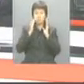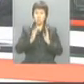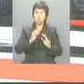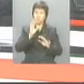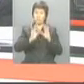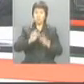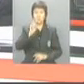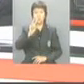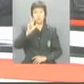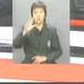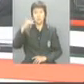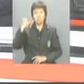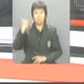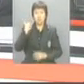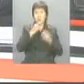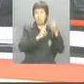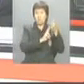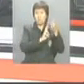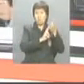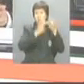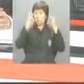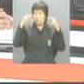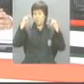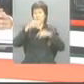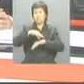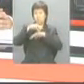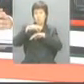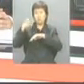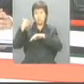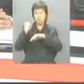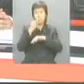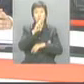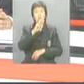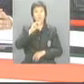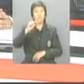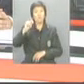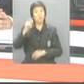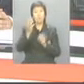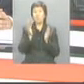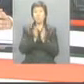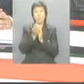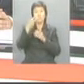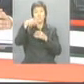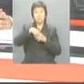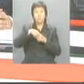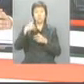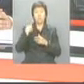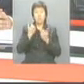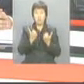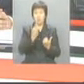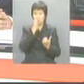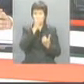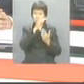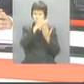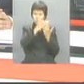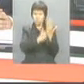ที่ควบตำแหน่งรองนายกรัฐมนตรีและรัฐมนตรีซึ่งคาดว่าในเย็นวันนี้ก็น่าจะเห็นหน้าตาของครม.ยิ่งลักษณ์1นะคะแล้วก็มีความ